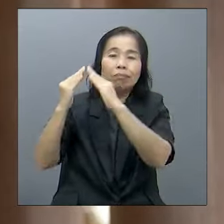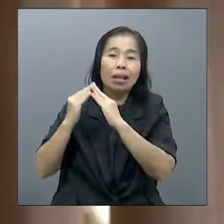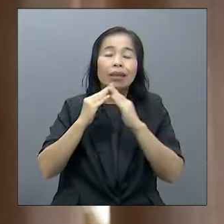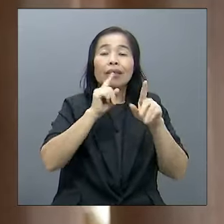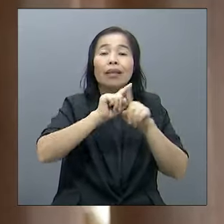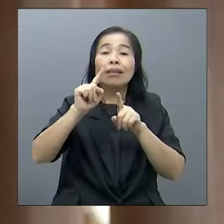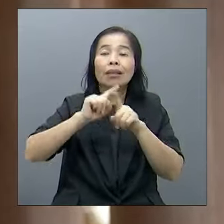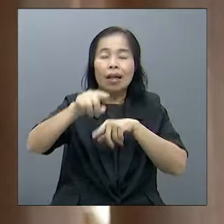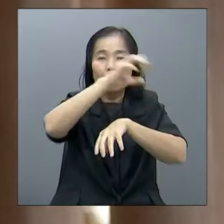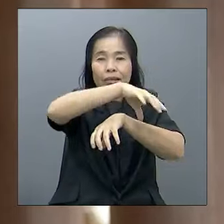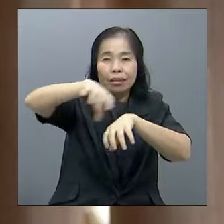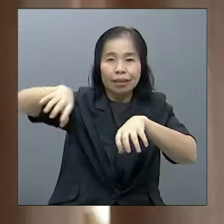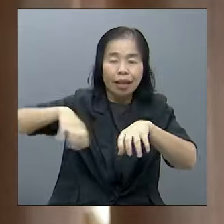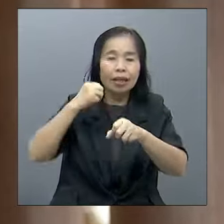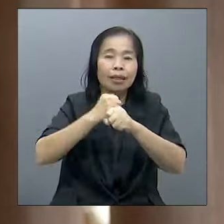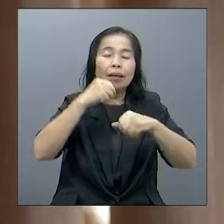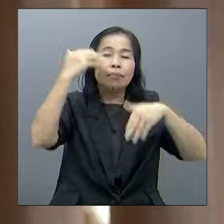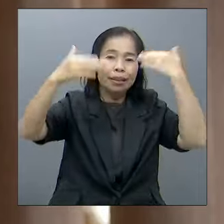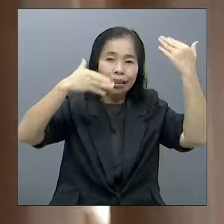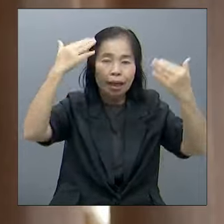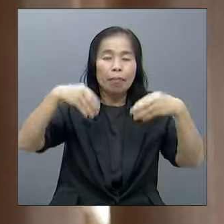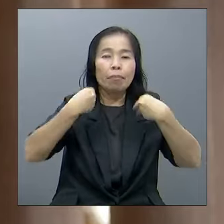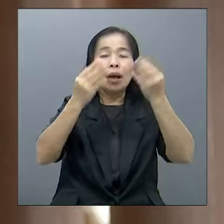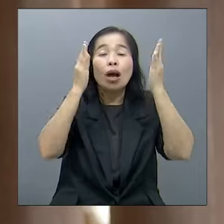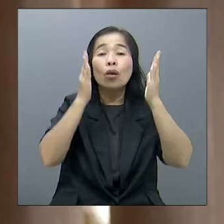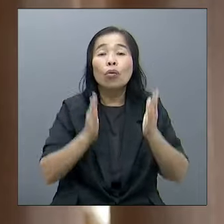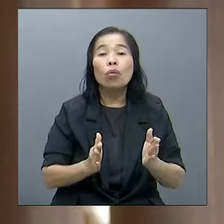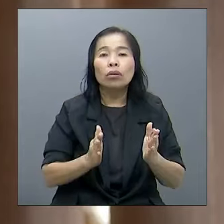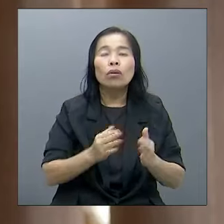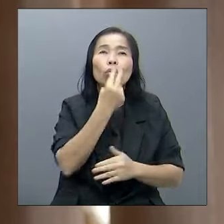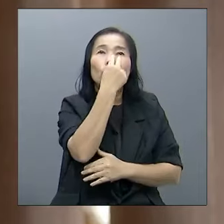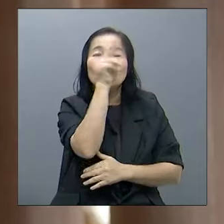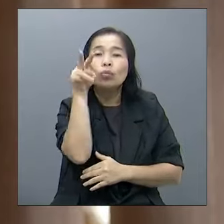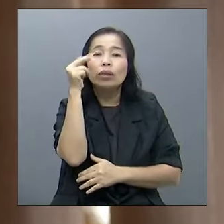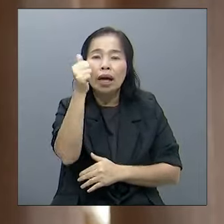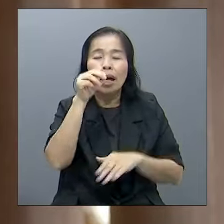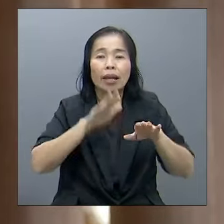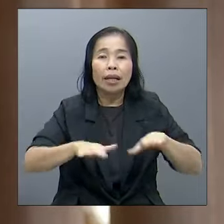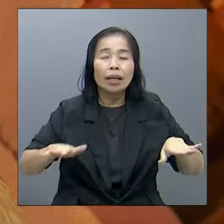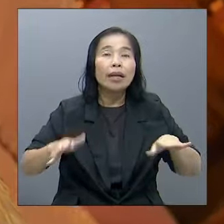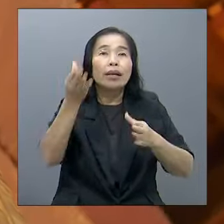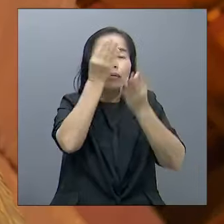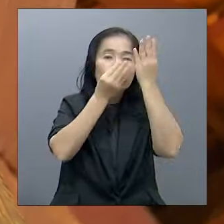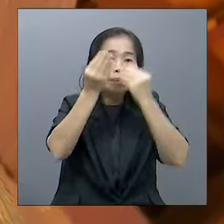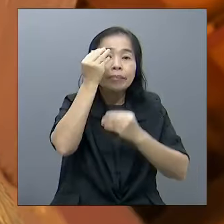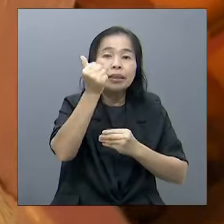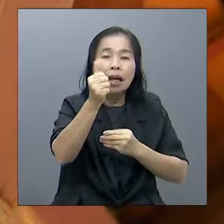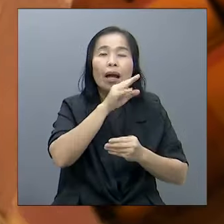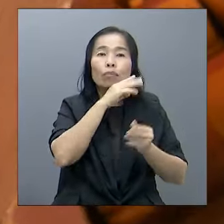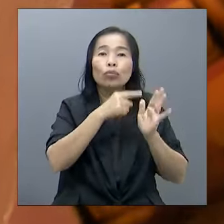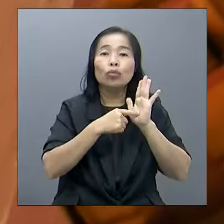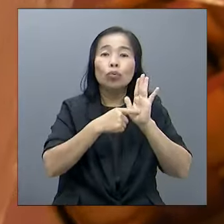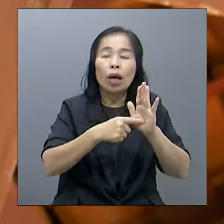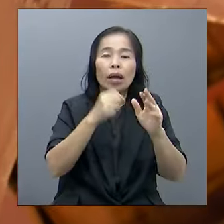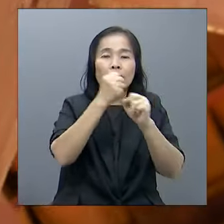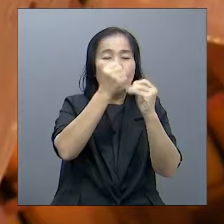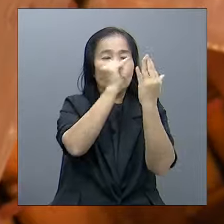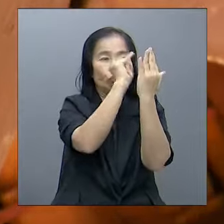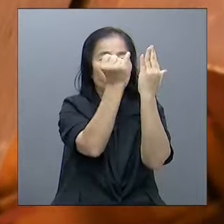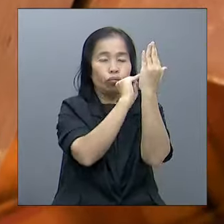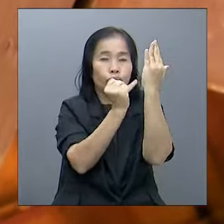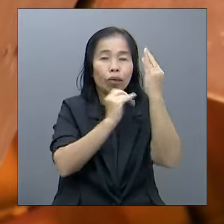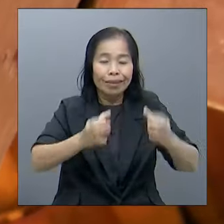มาออกแบบให้เป็นกิจกรรมให้คนสามารถที่จะเข้าถึงได้เด็กๆสามารถเรียนรู้ได้อย่างเช่นเรานำลวดลายต่างๆที่อยู่บน